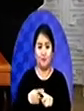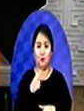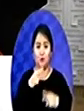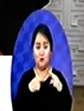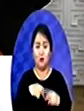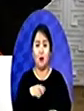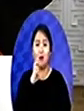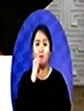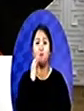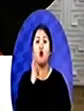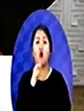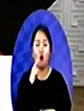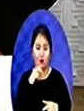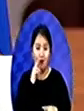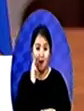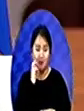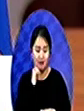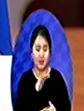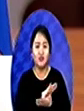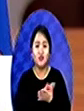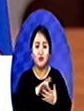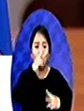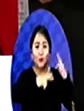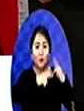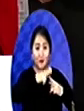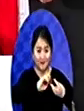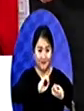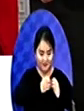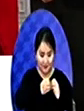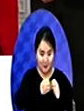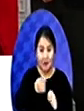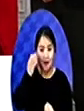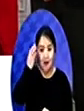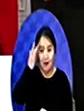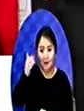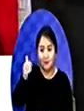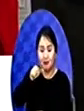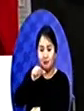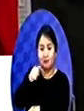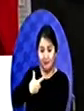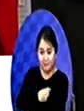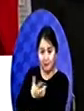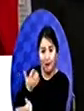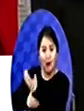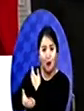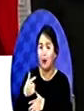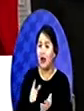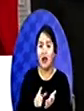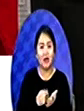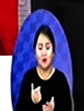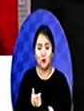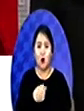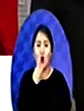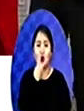Биокомбинат үйлдвэрийг шинжилж шинэ үйлдвэр барьснаар гаднаас өндөр үнэтэй эм бэлтгэл авах шаардлагагүй болно. Үүн зарцуулах төсвийг 25 сая Америк